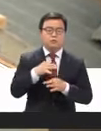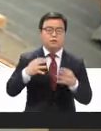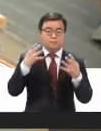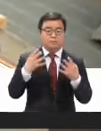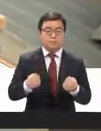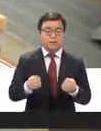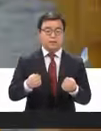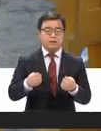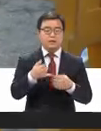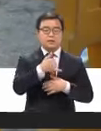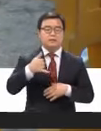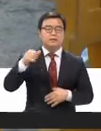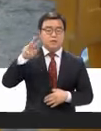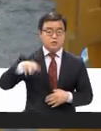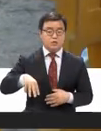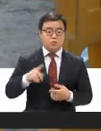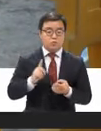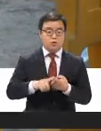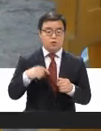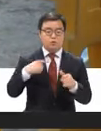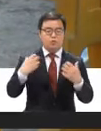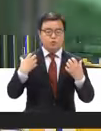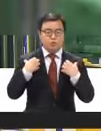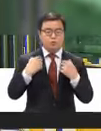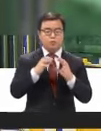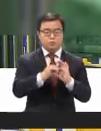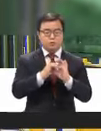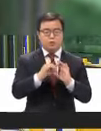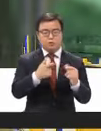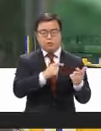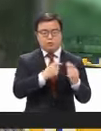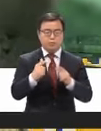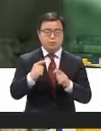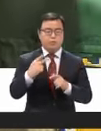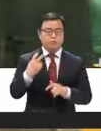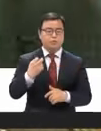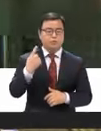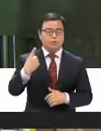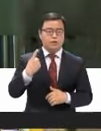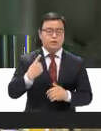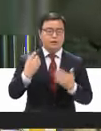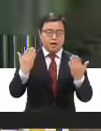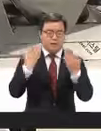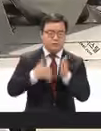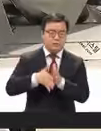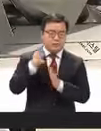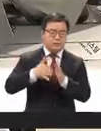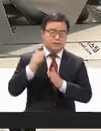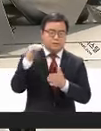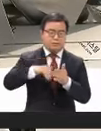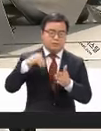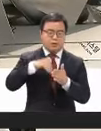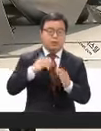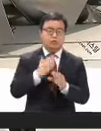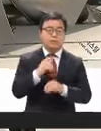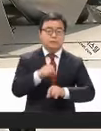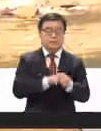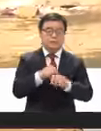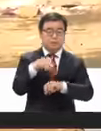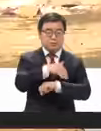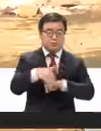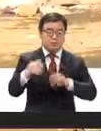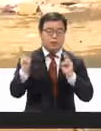소속 직원 4명은 최근 3년 동안 21건의 학교 시설 공사를 진행하면서 설계 사무소에 특정 업체의